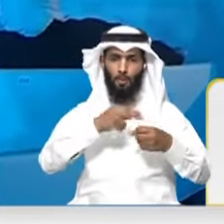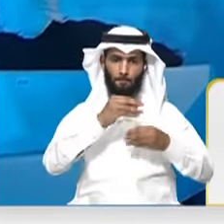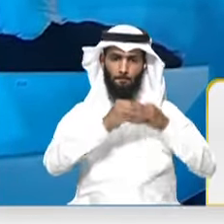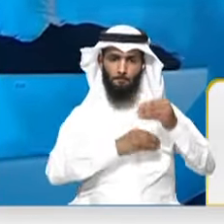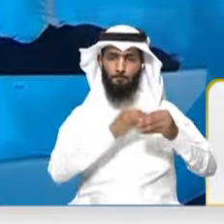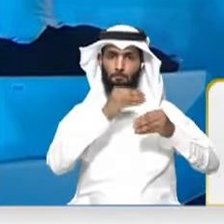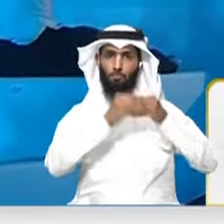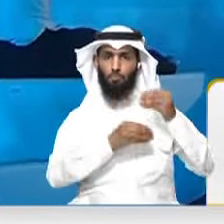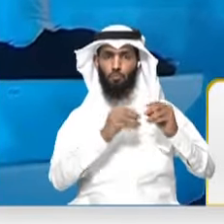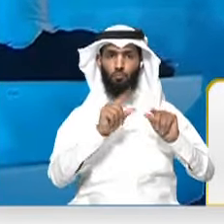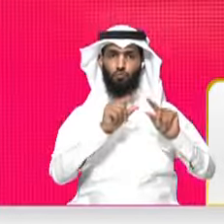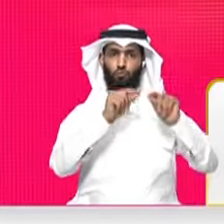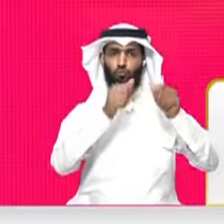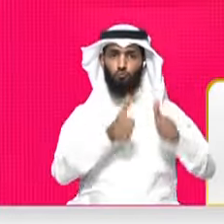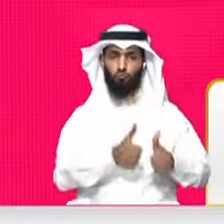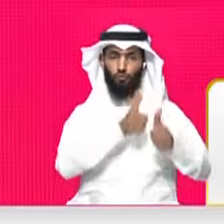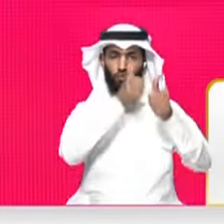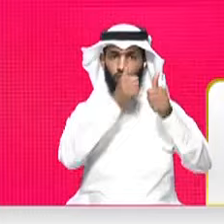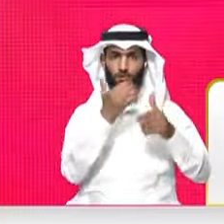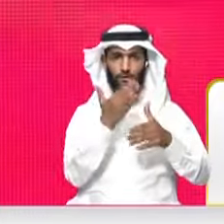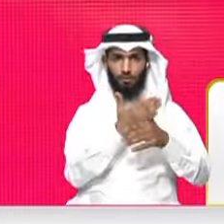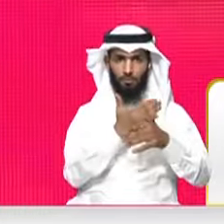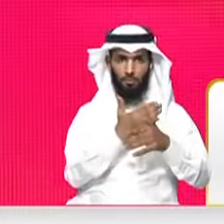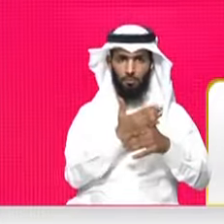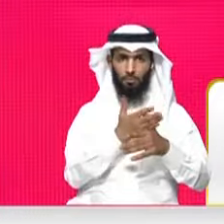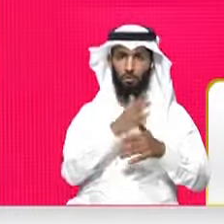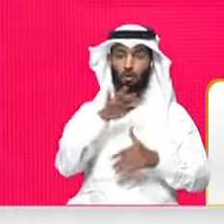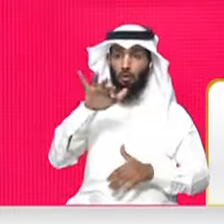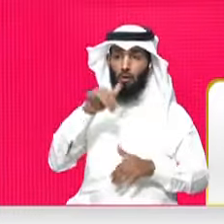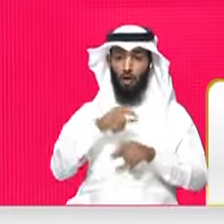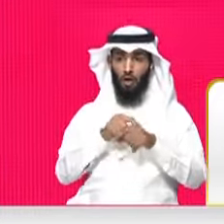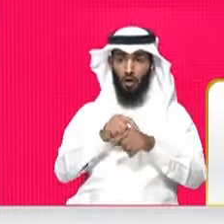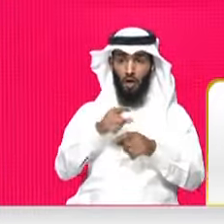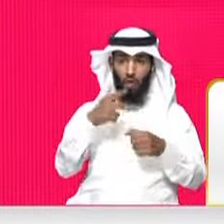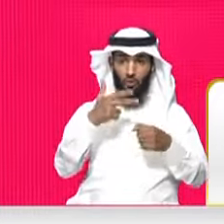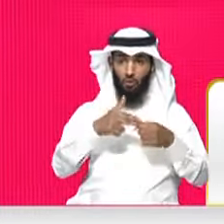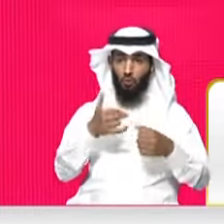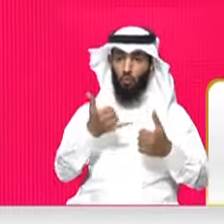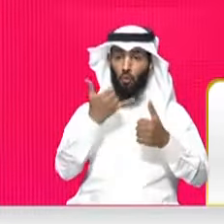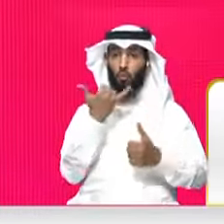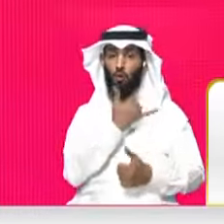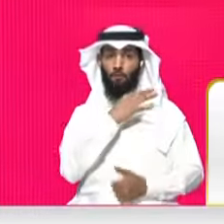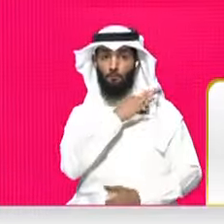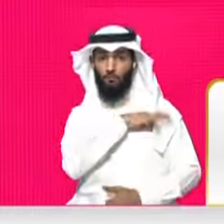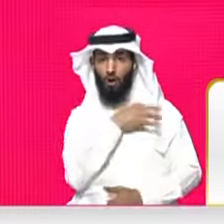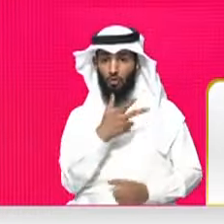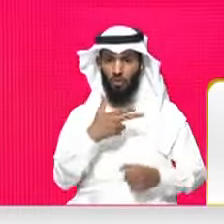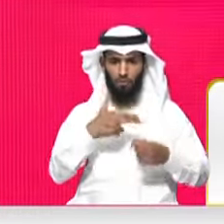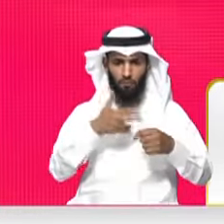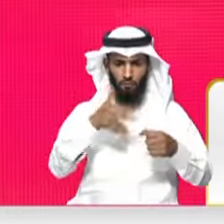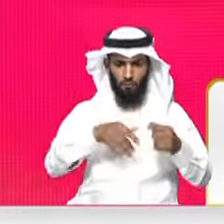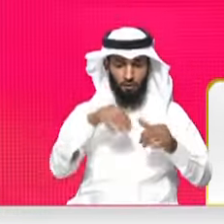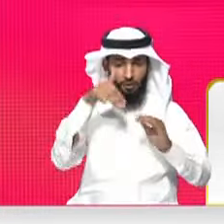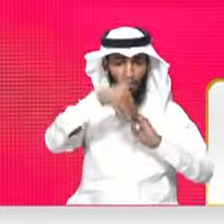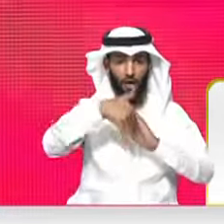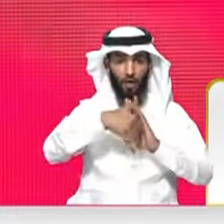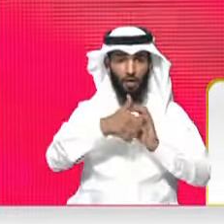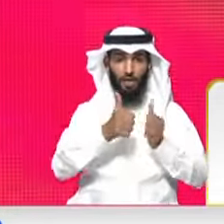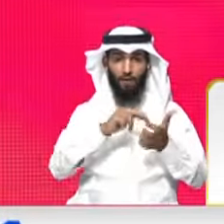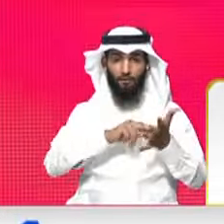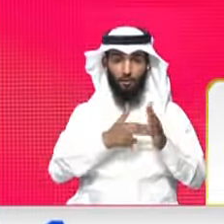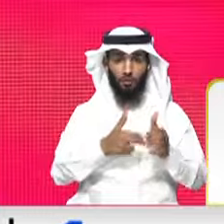لاستقبال النفوط الكويتية على اختلاف وتفاوت مواصفاتها. الأمر الذي يجعلها منفذا